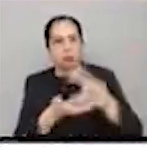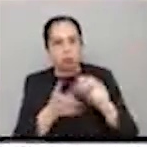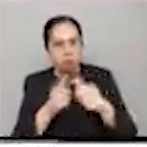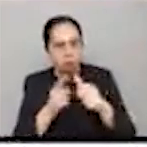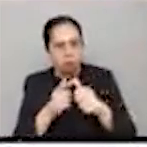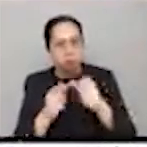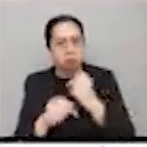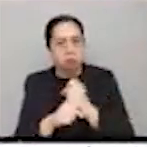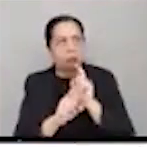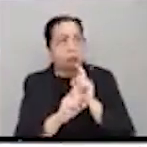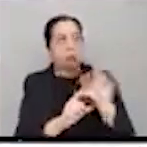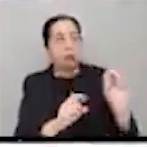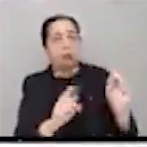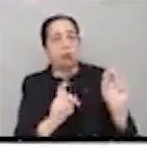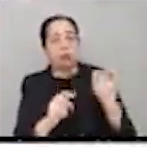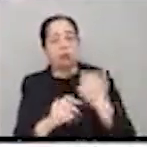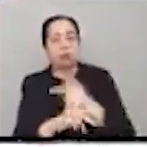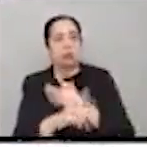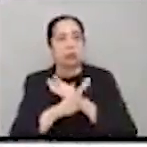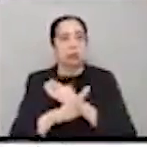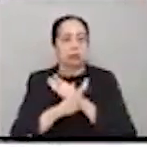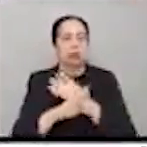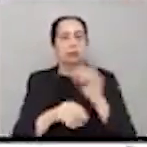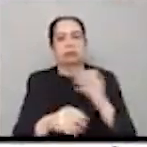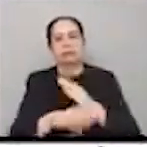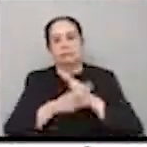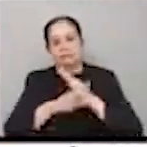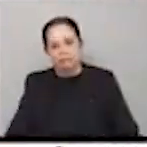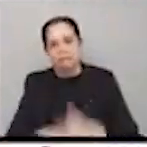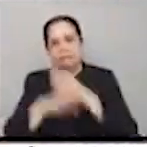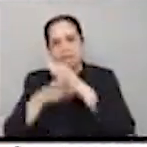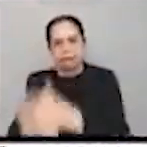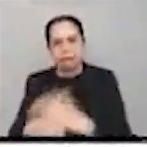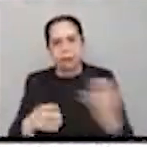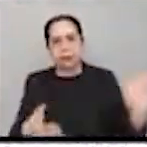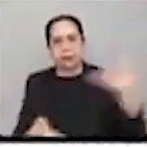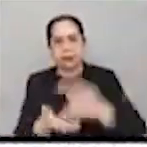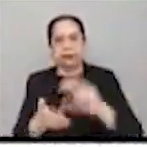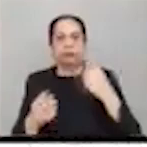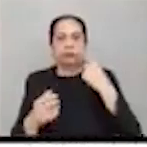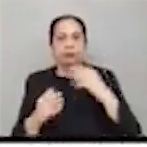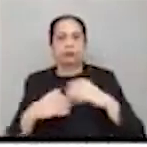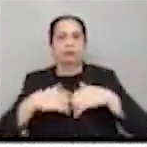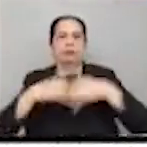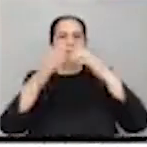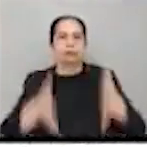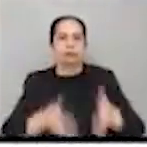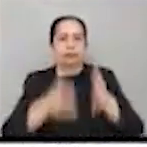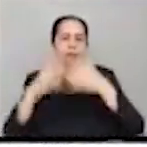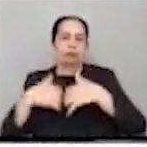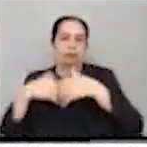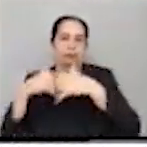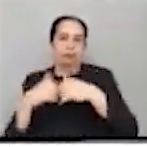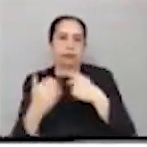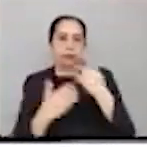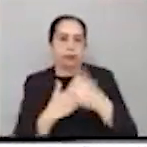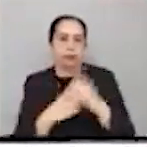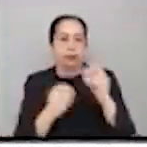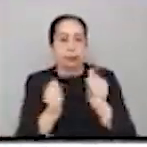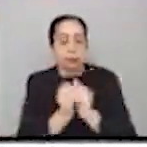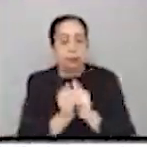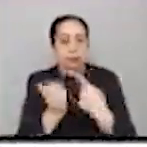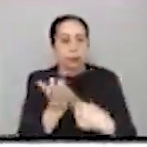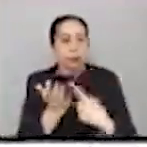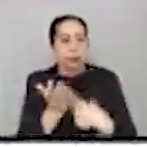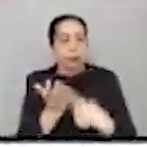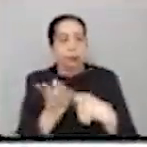ang mga balakid sa paglago ng iba't ibang sektor sa Pilipinas. Isa sa mga patuloy na pag-uusapan sa pag-uwi ng Pangulo sa bansa